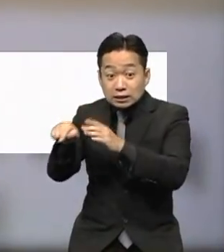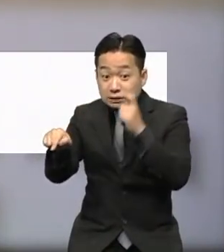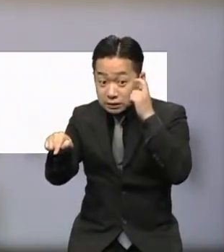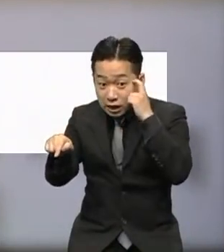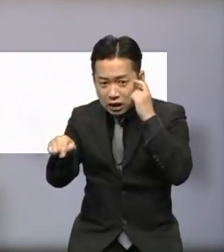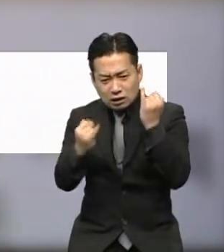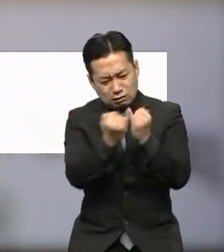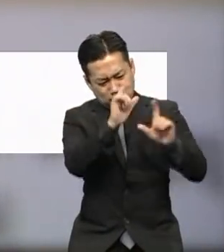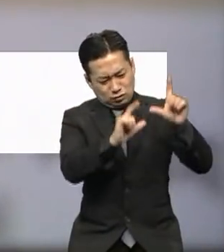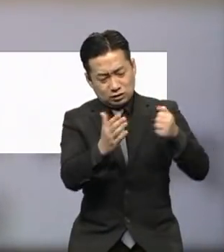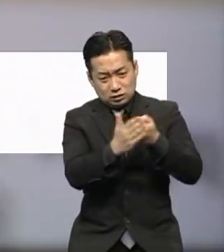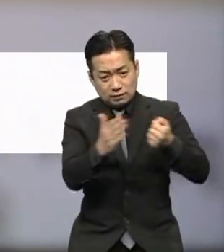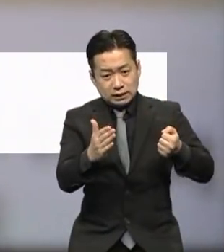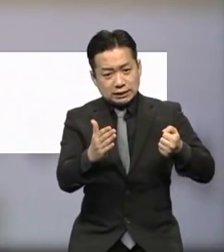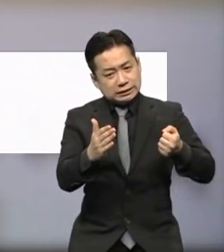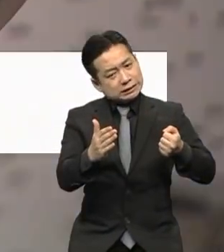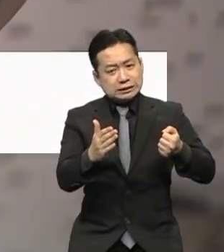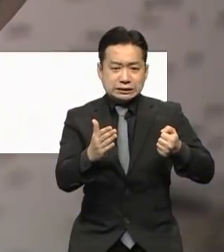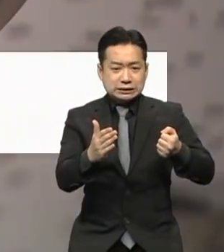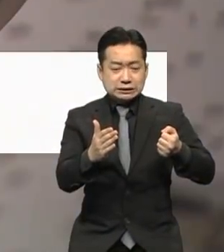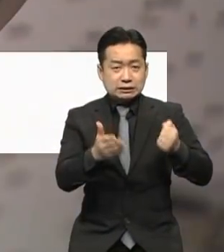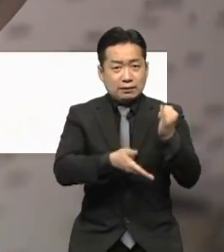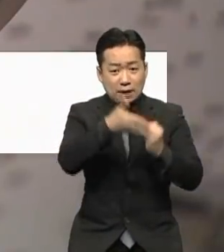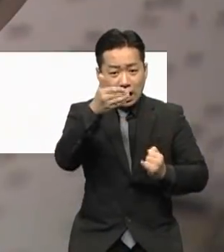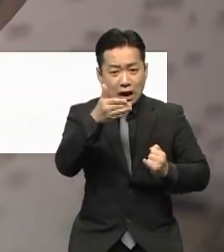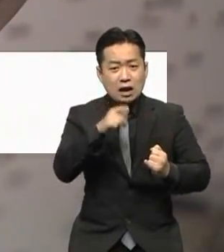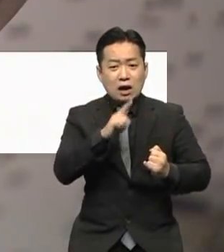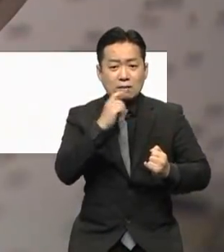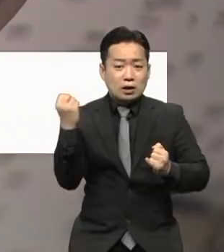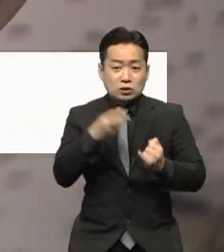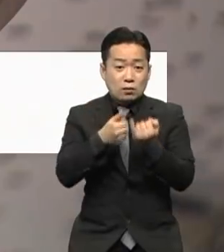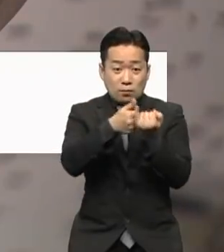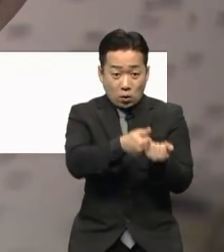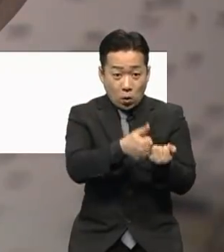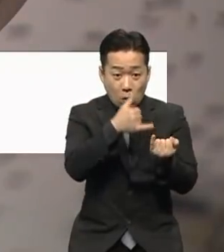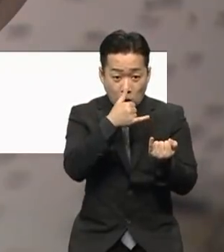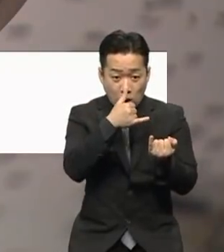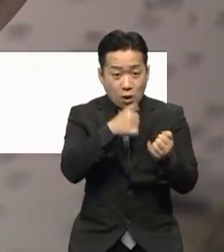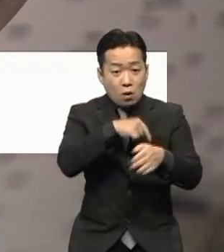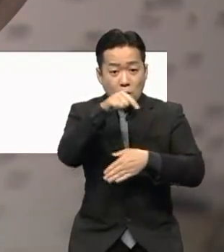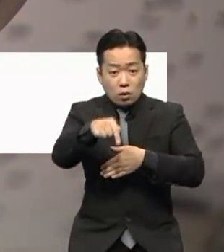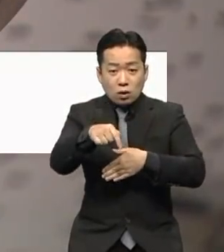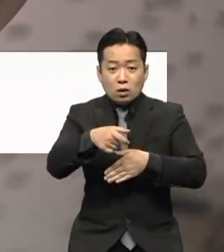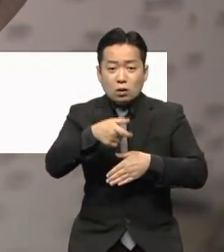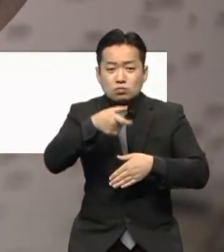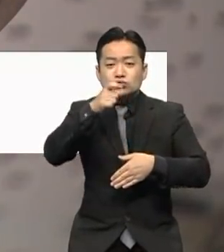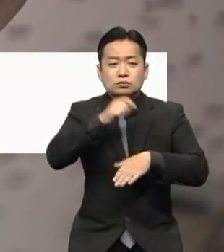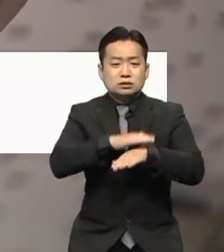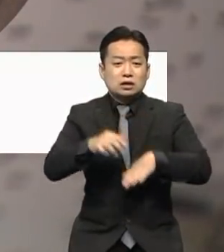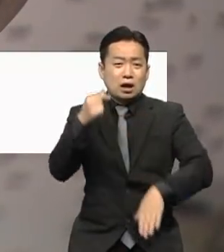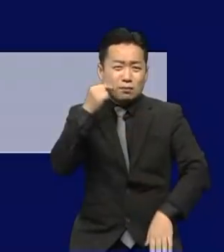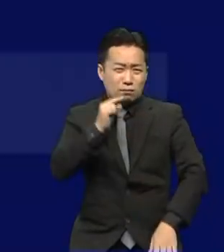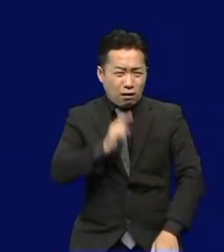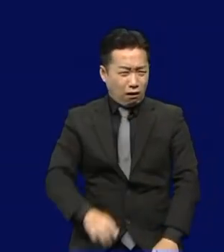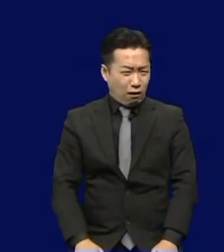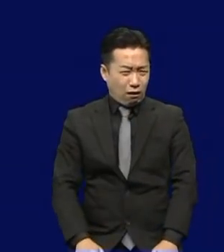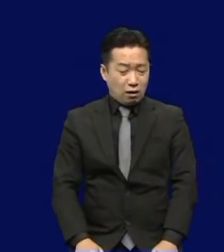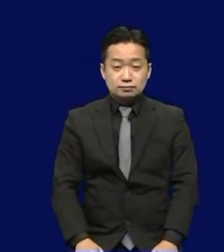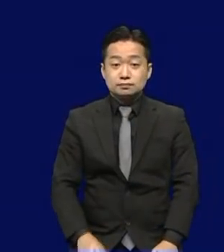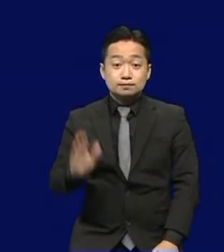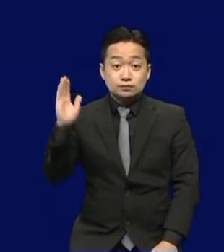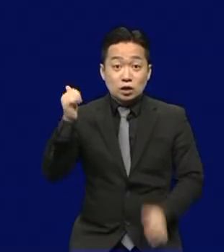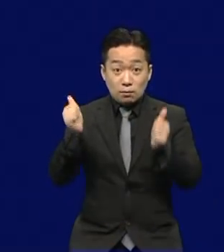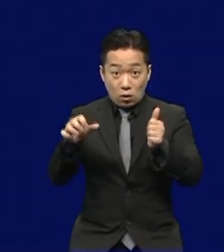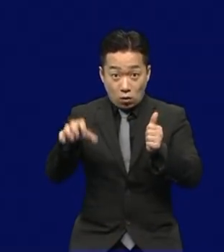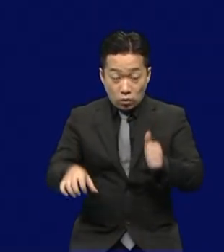또 여자같이 생겼다고 성추행을 하거나 또 실제로 성폭행까지도 외부에 나오면 물도 잘 마시지 못하고 최근